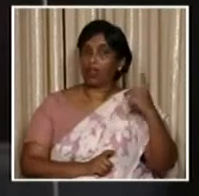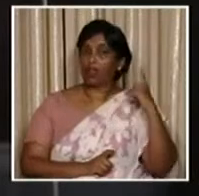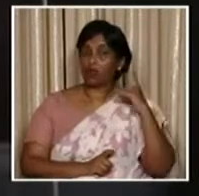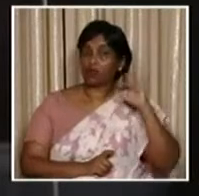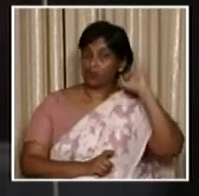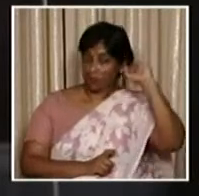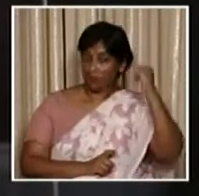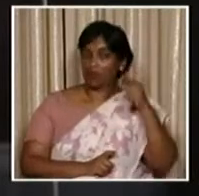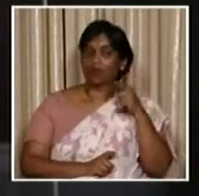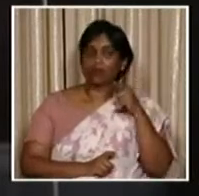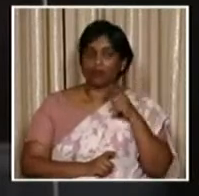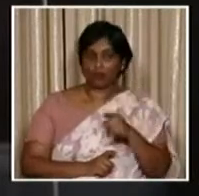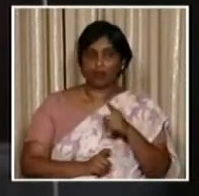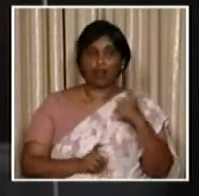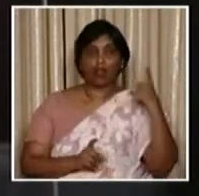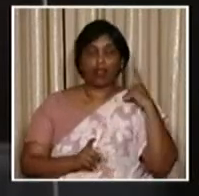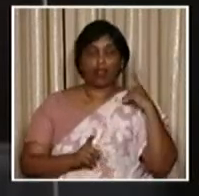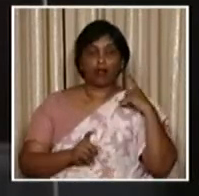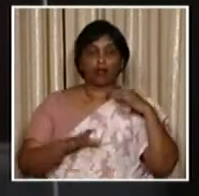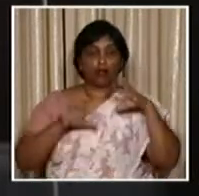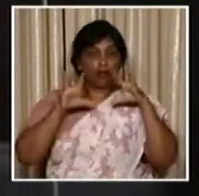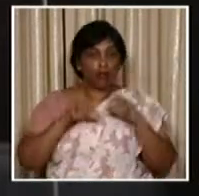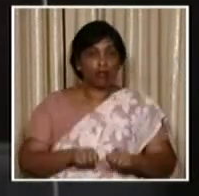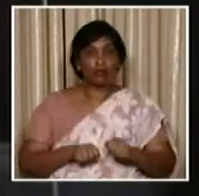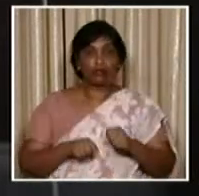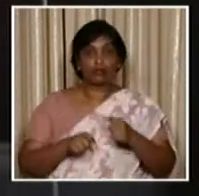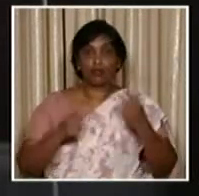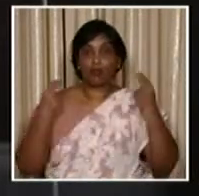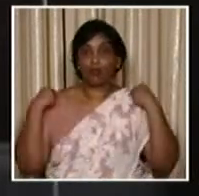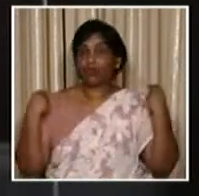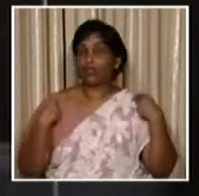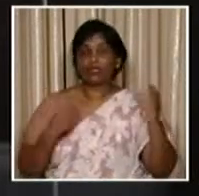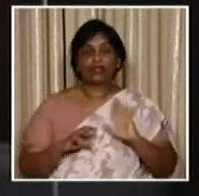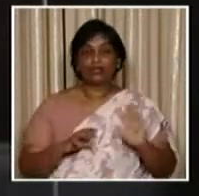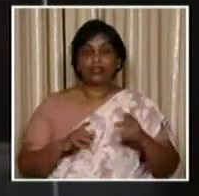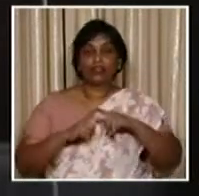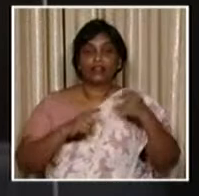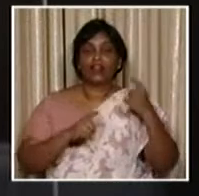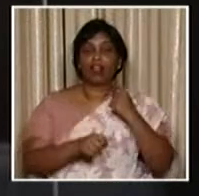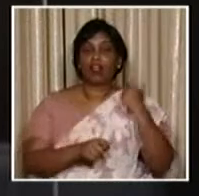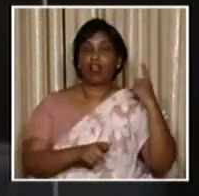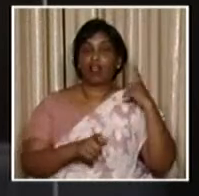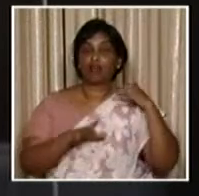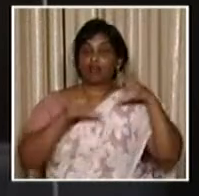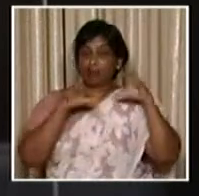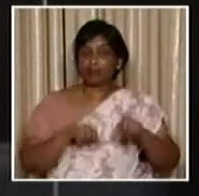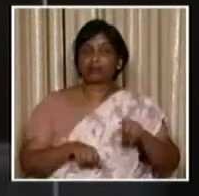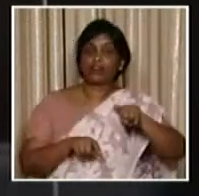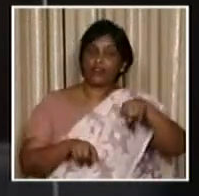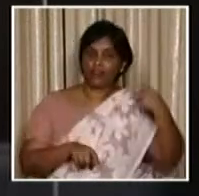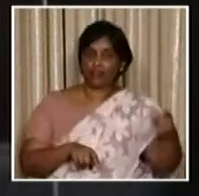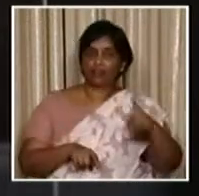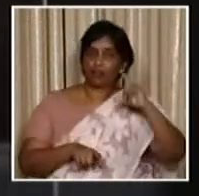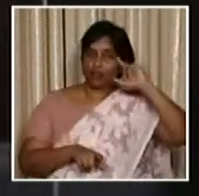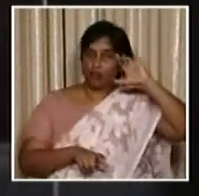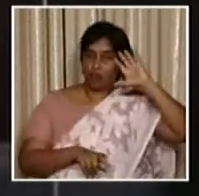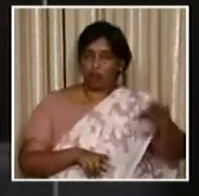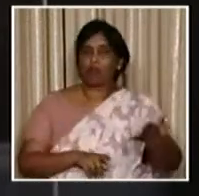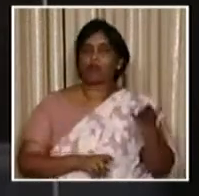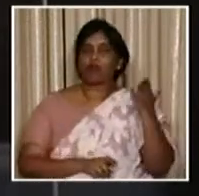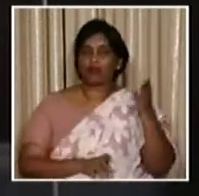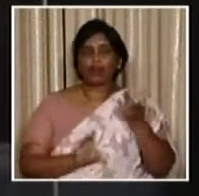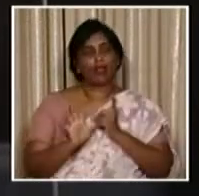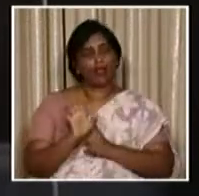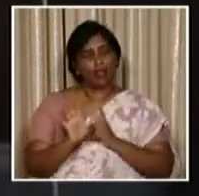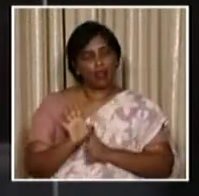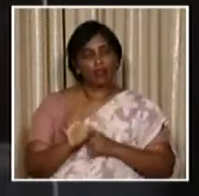හමුදාපති කියන්නේ ආරක්ෂක මුරේ බාර ඉන්න මිනිහා නෙවෙයි. ඒකට වෙනම ජෙනරල් කෙනෙක් හිටියා. මේ මෝඩ පුද්ගලයා